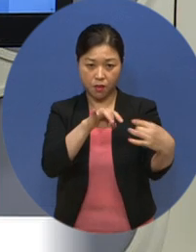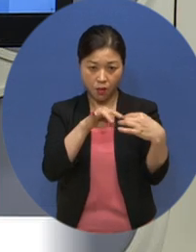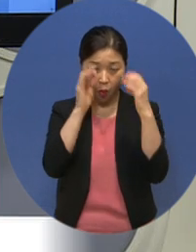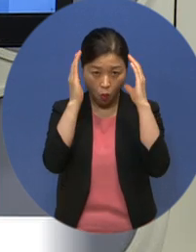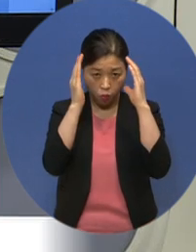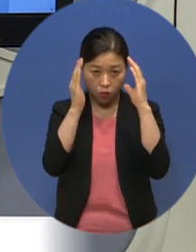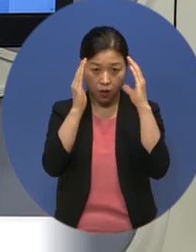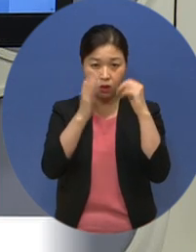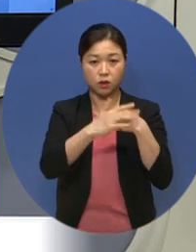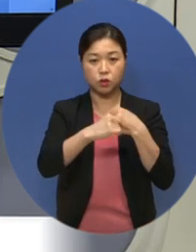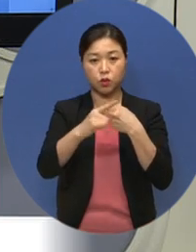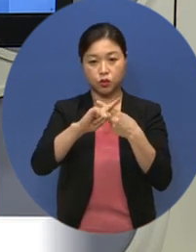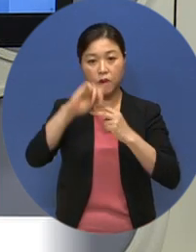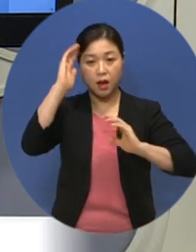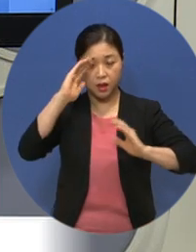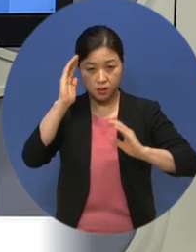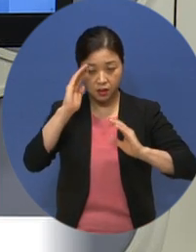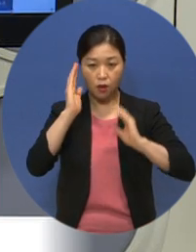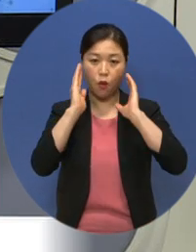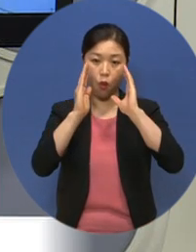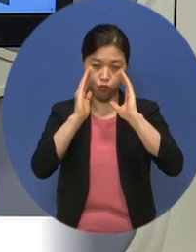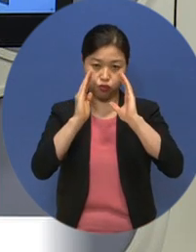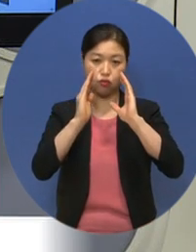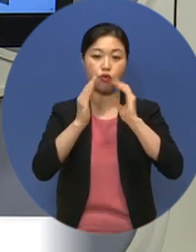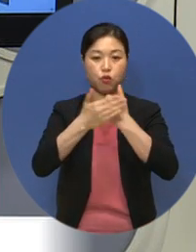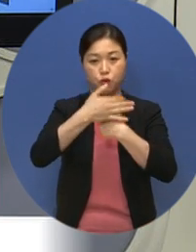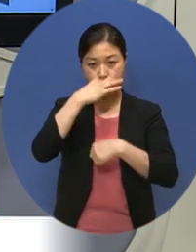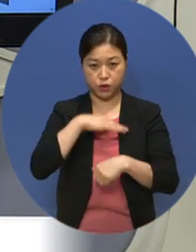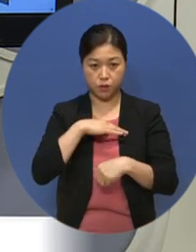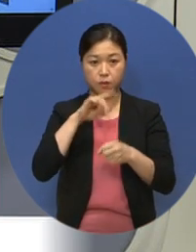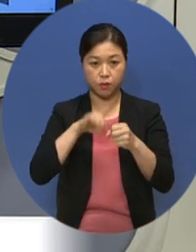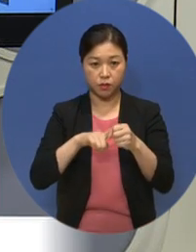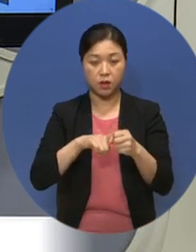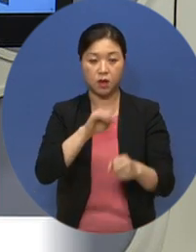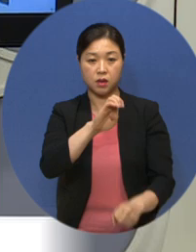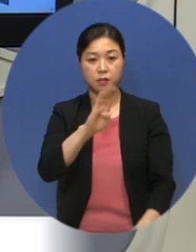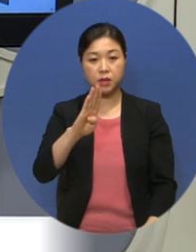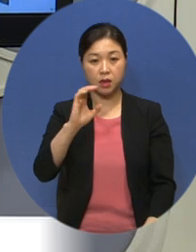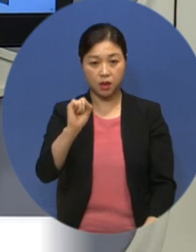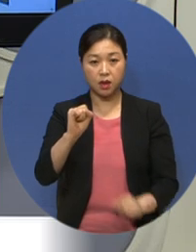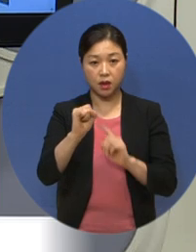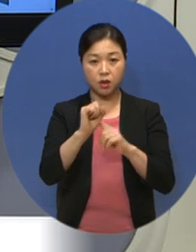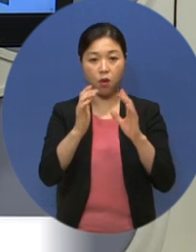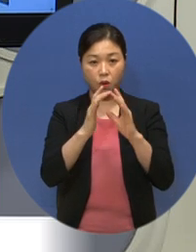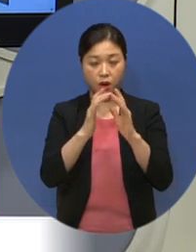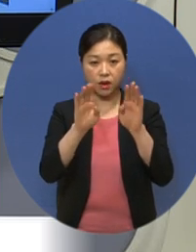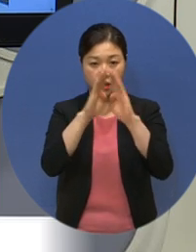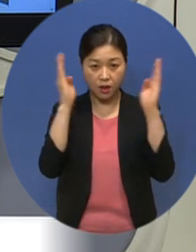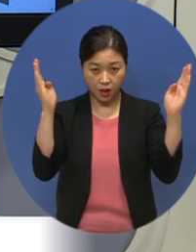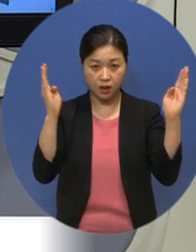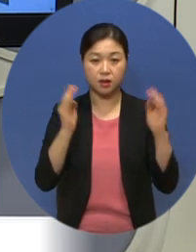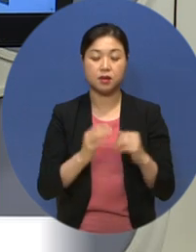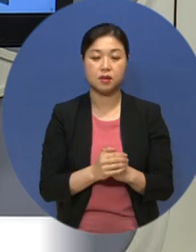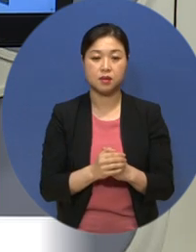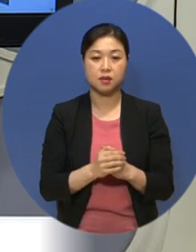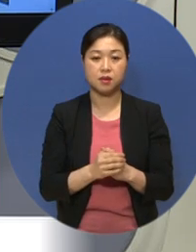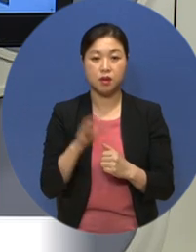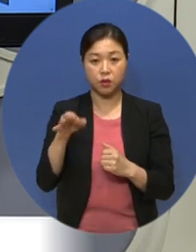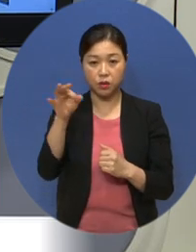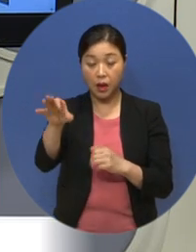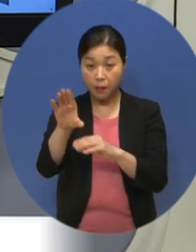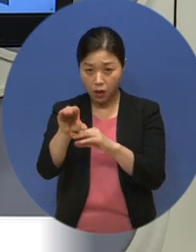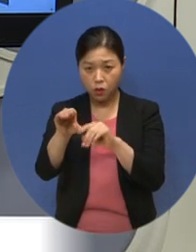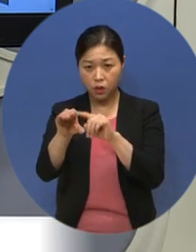중등 학생들의 학습에 편의성 제고를 위해 ebs 온라인 개학을 모든 유료 방송 서비스를 통해 시청할 수